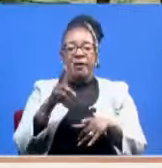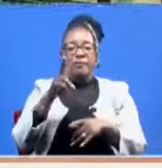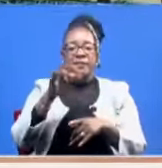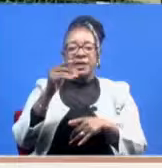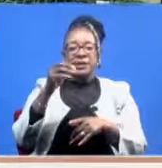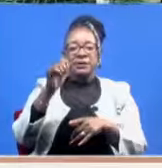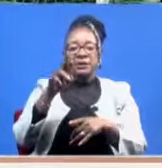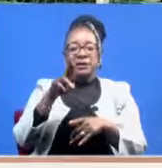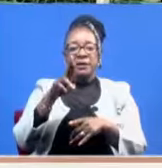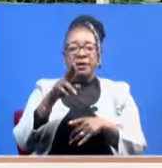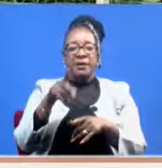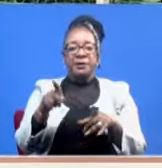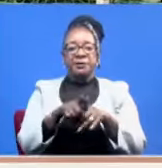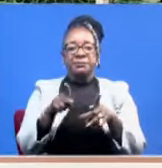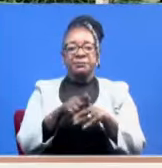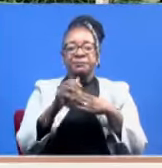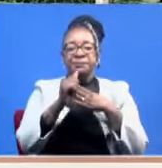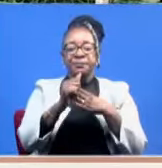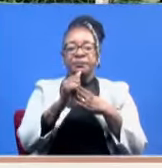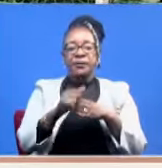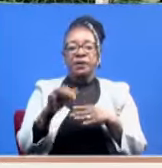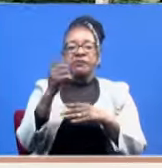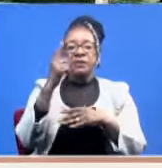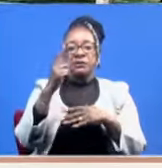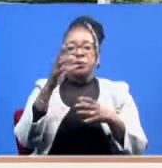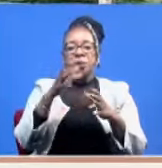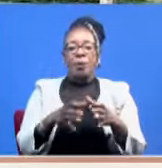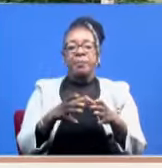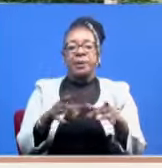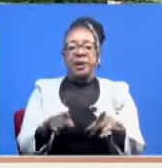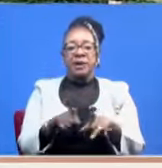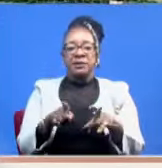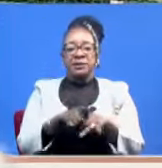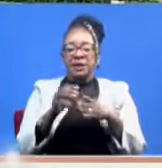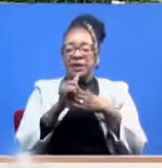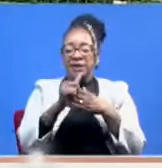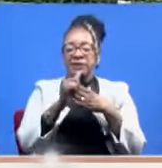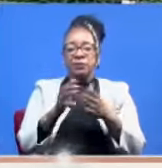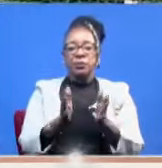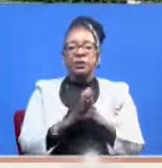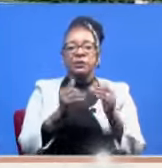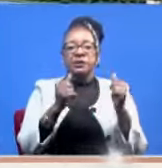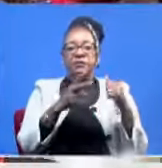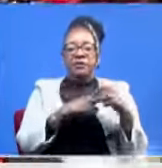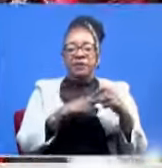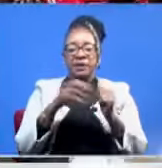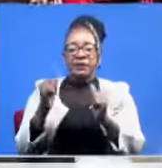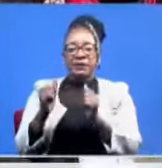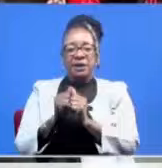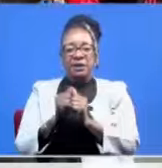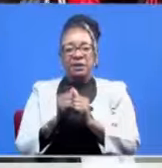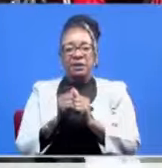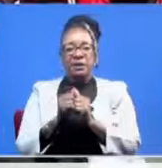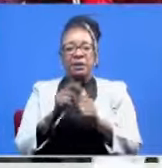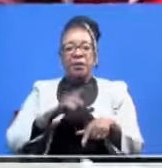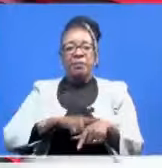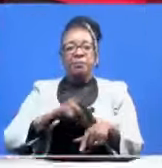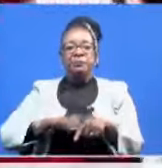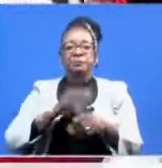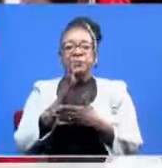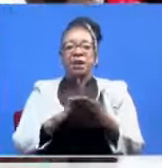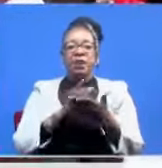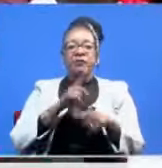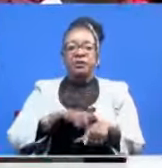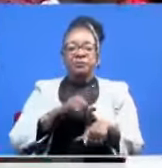Otieno ilikuwa kileleni katika kipindi cha kwanza huku wakichukua uongozi wa alama 17-10 kufikia muda wa mapumziko. Na